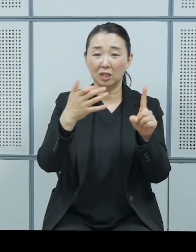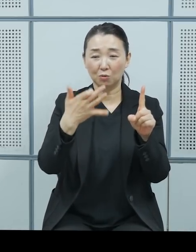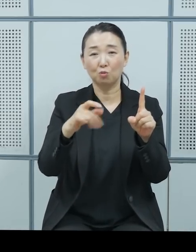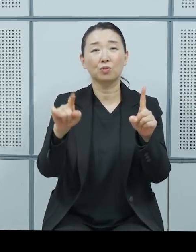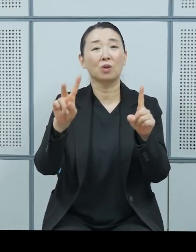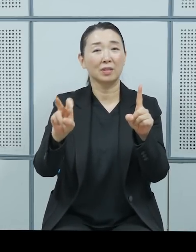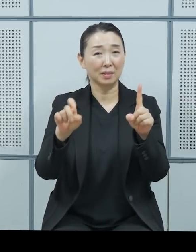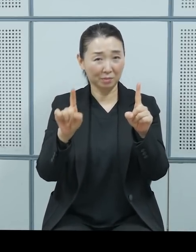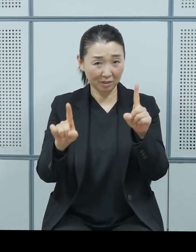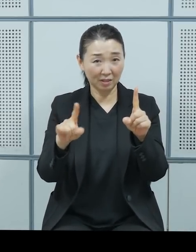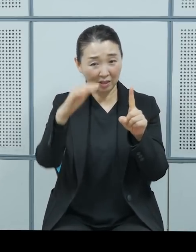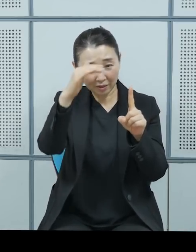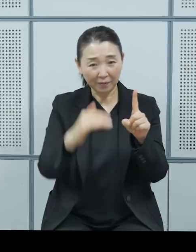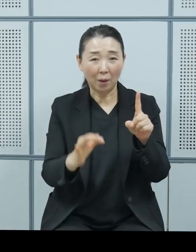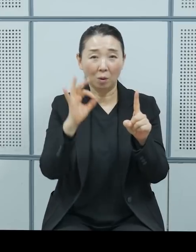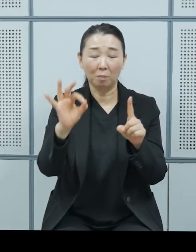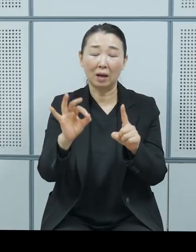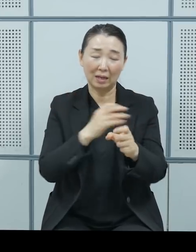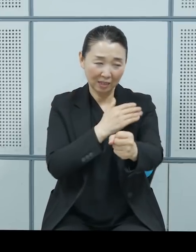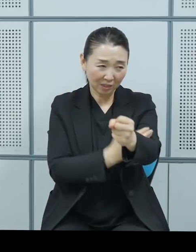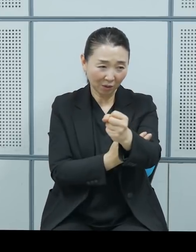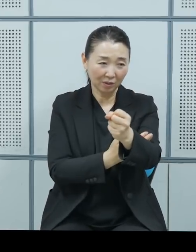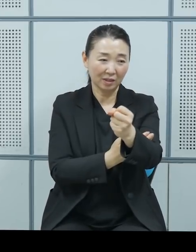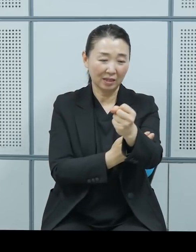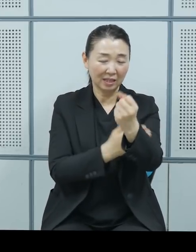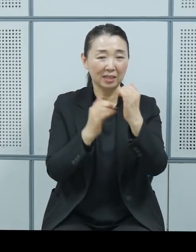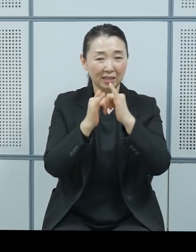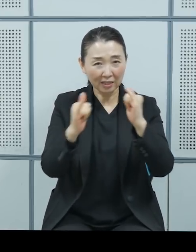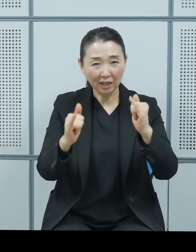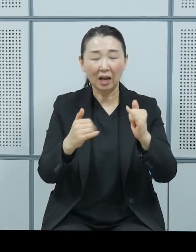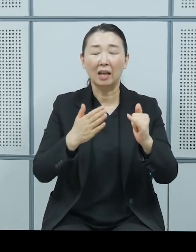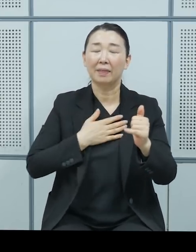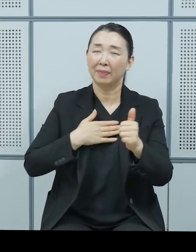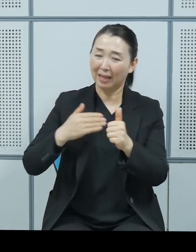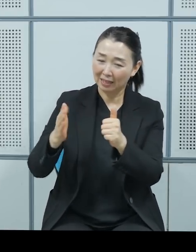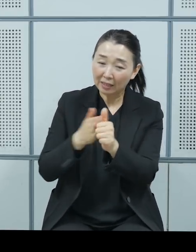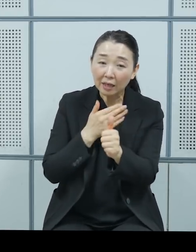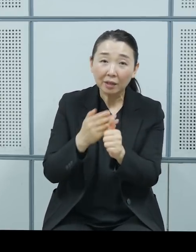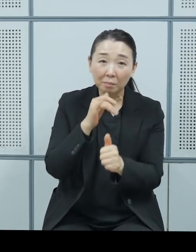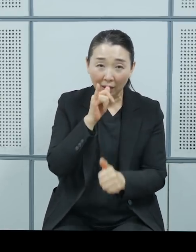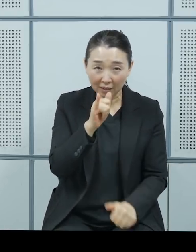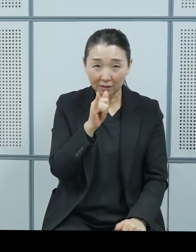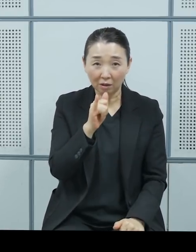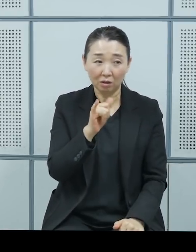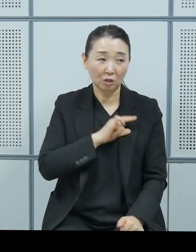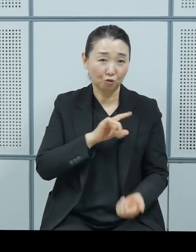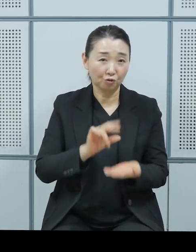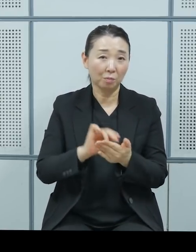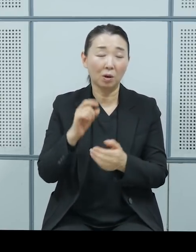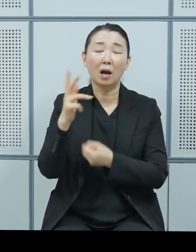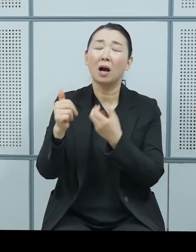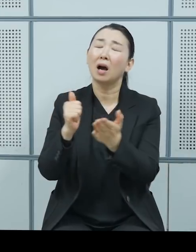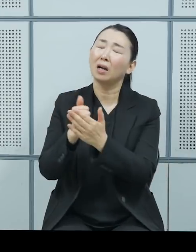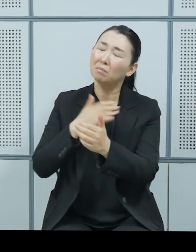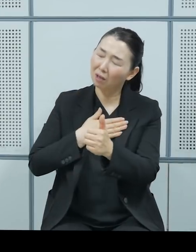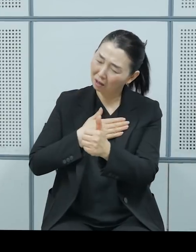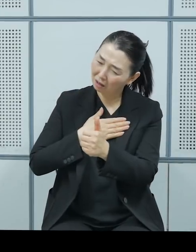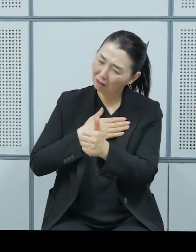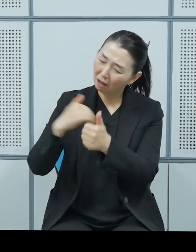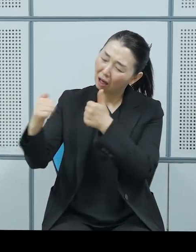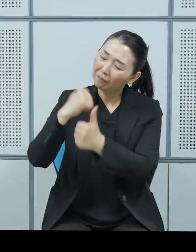19절부터 21절인가에 보면 전능자가 나를 심히 때린다는 표현이 있는데 네. 첫날 주제를 하나님 나 좀 그만